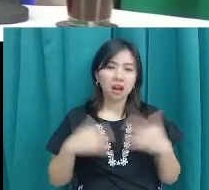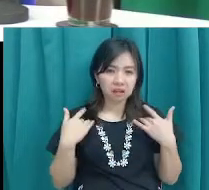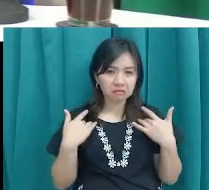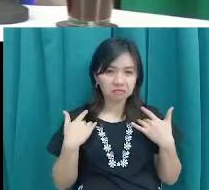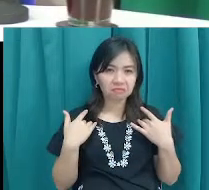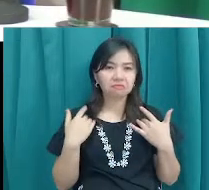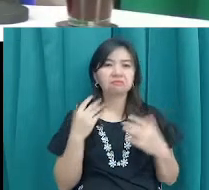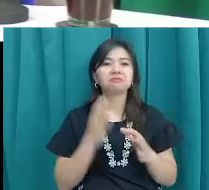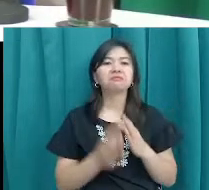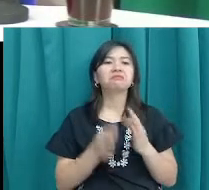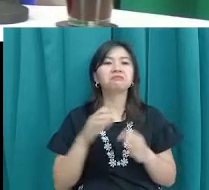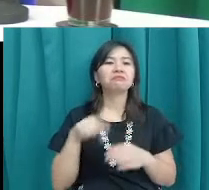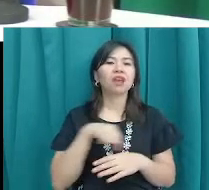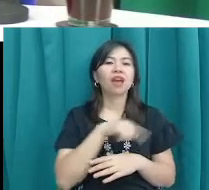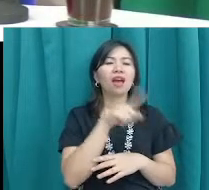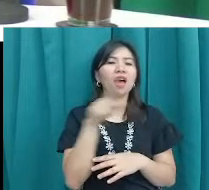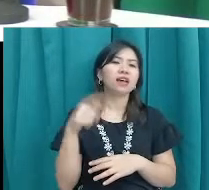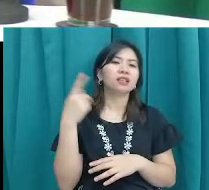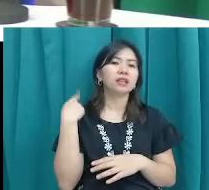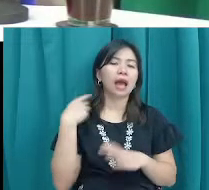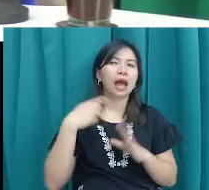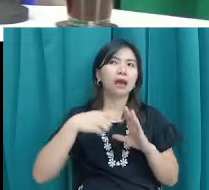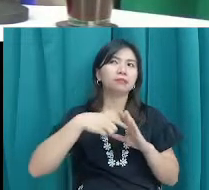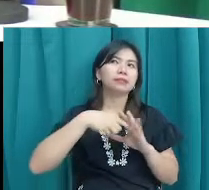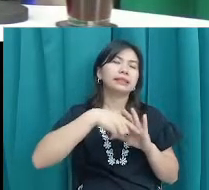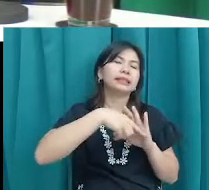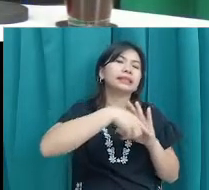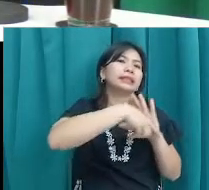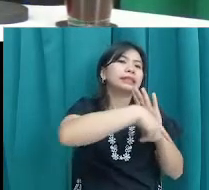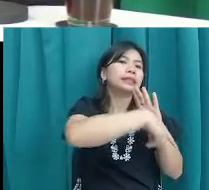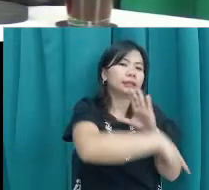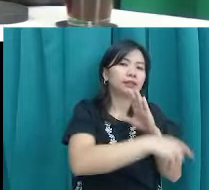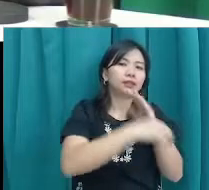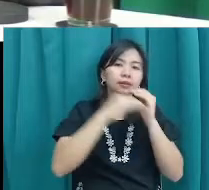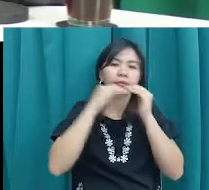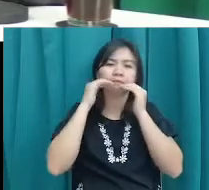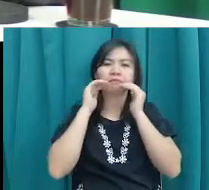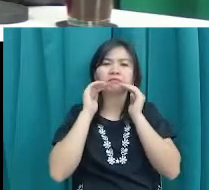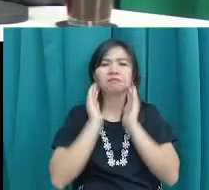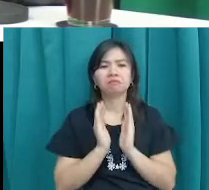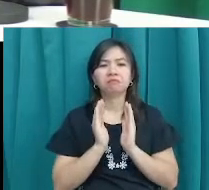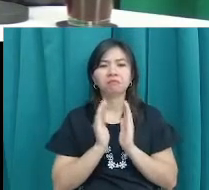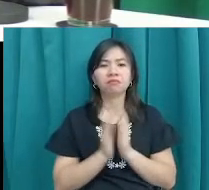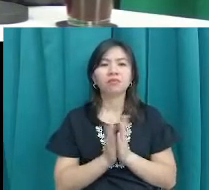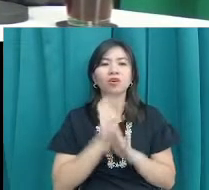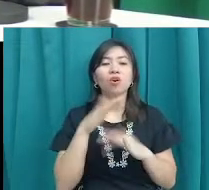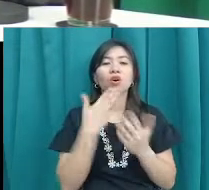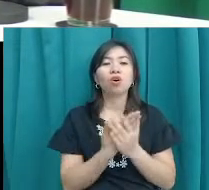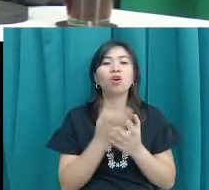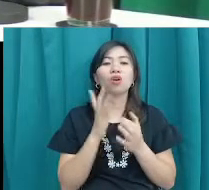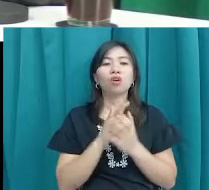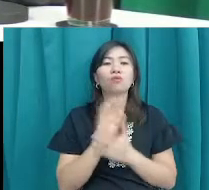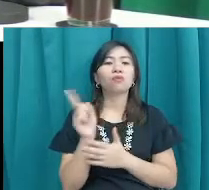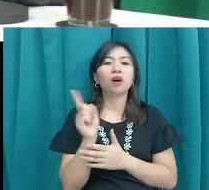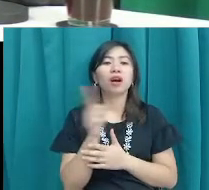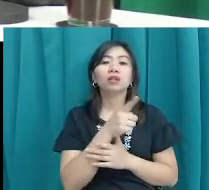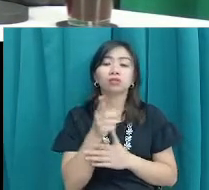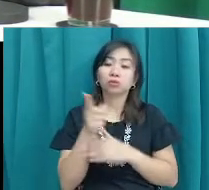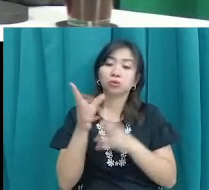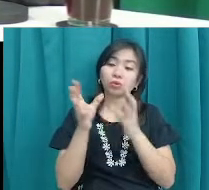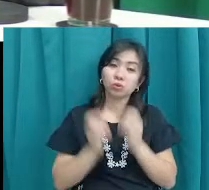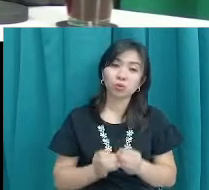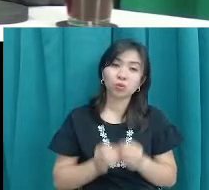Ayan na. Ano ibig sabihin? Lahat ng ginagawa nyo, kikwestiyonin mo na. Yung